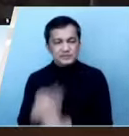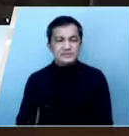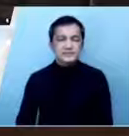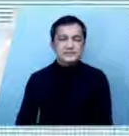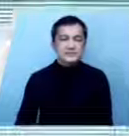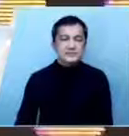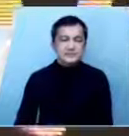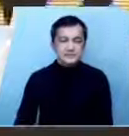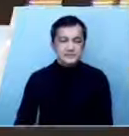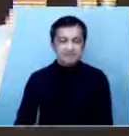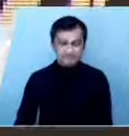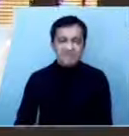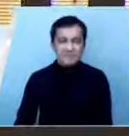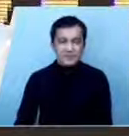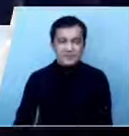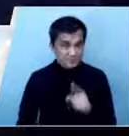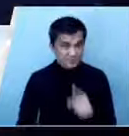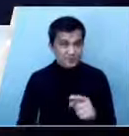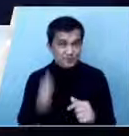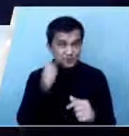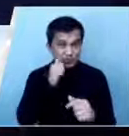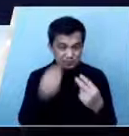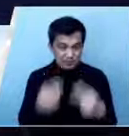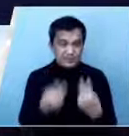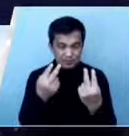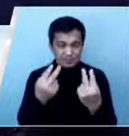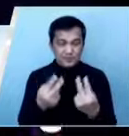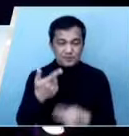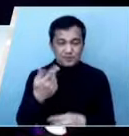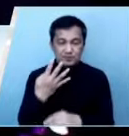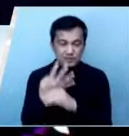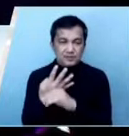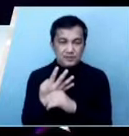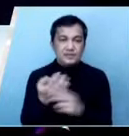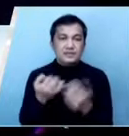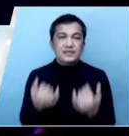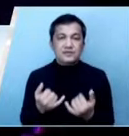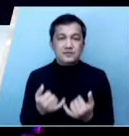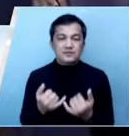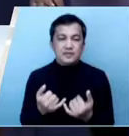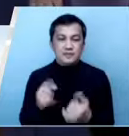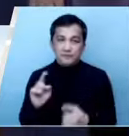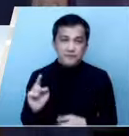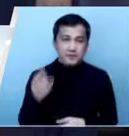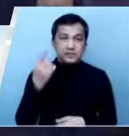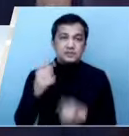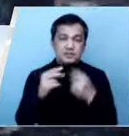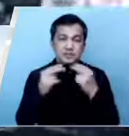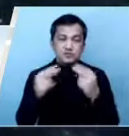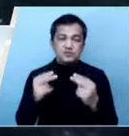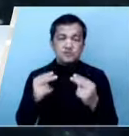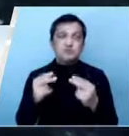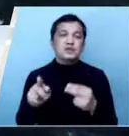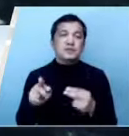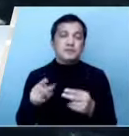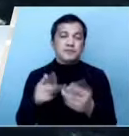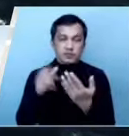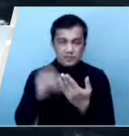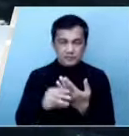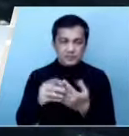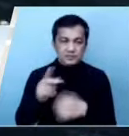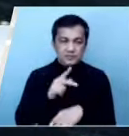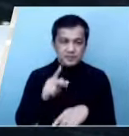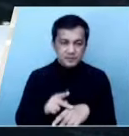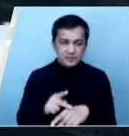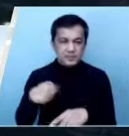Dahil sa walang sawa ninyong pagtangkilik, ang 24 oras ngayon ang nangungunang newscast sa bansa. At sa aming pagharap